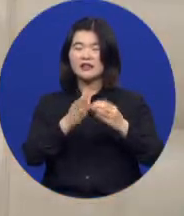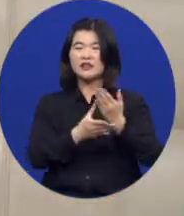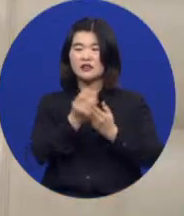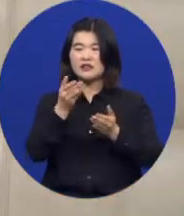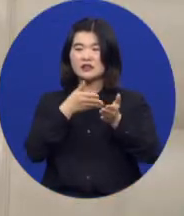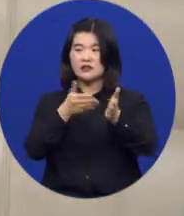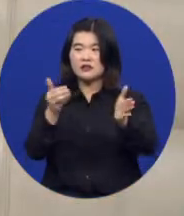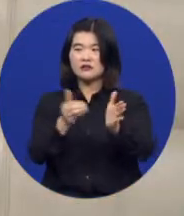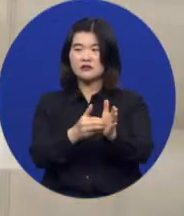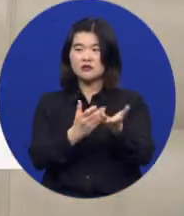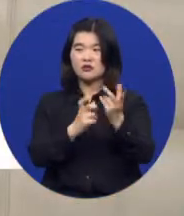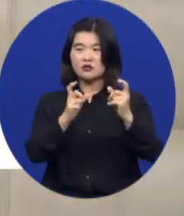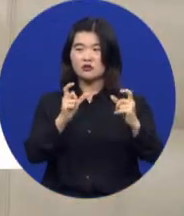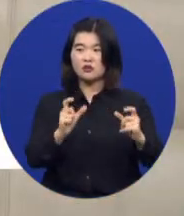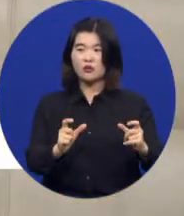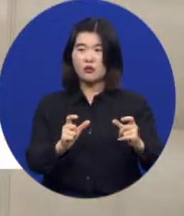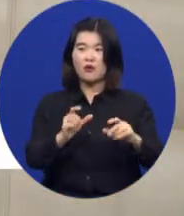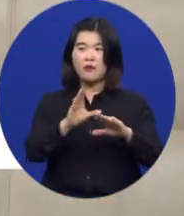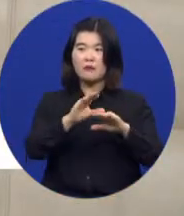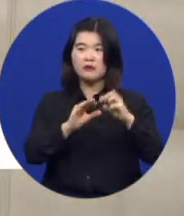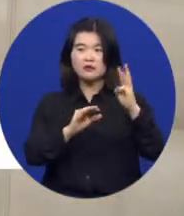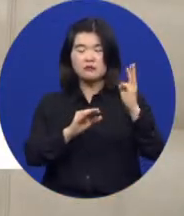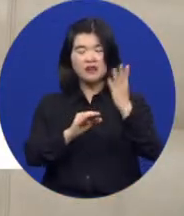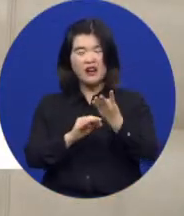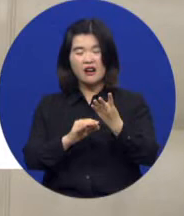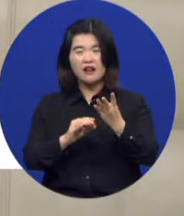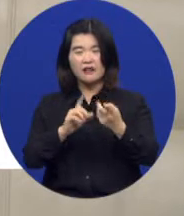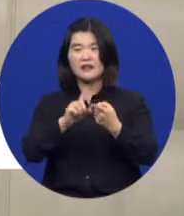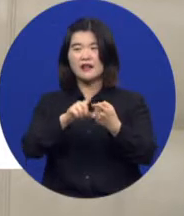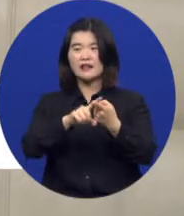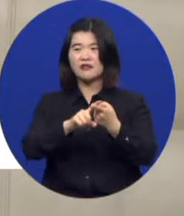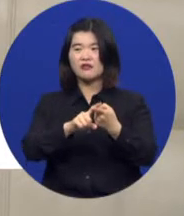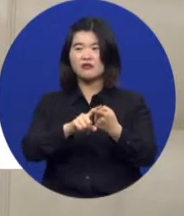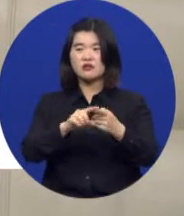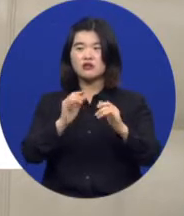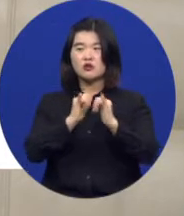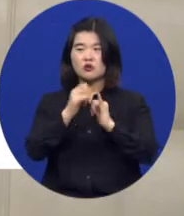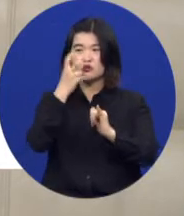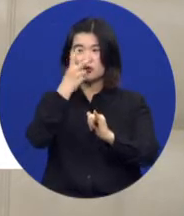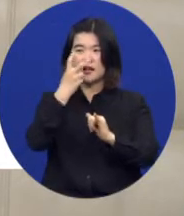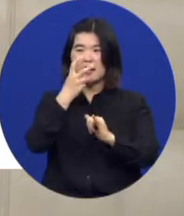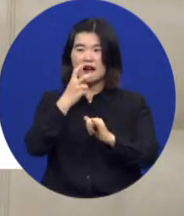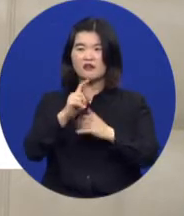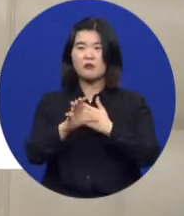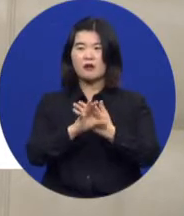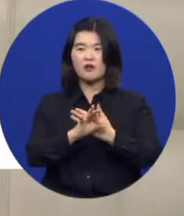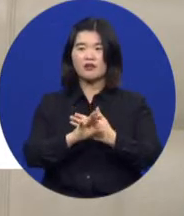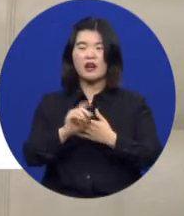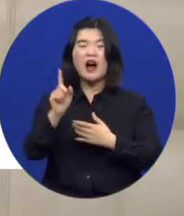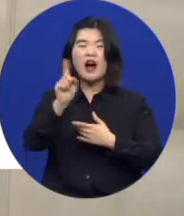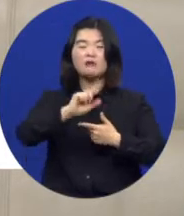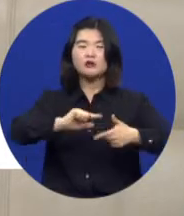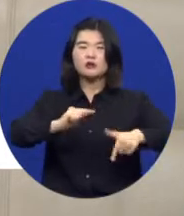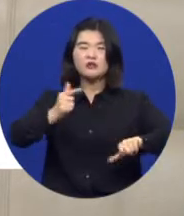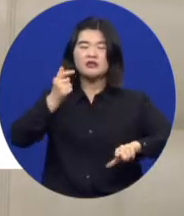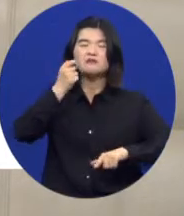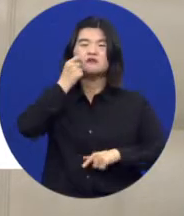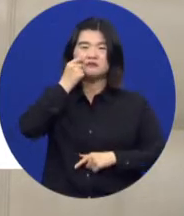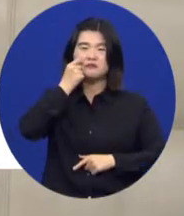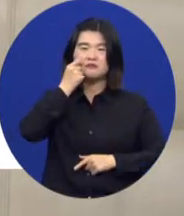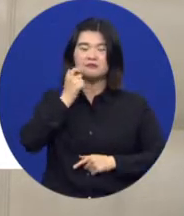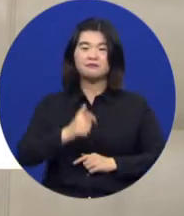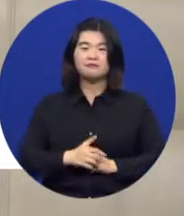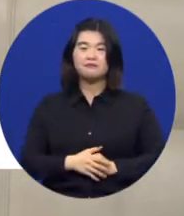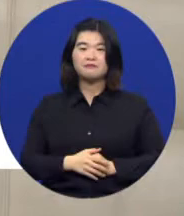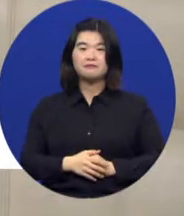제주도는 모 방송 보 선 사석 이렇게 해서 거쳐 나오는 요사이 가지고 그러면 아무도